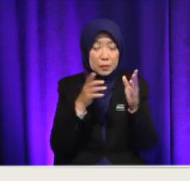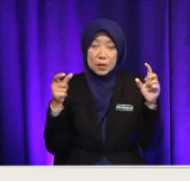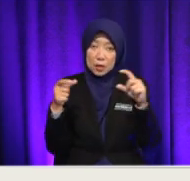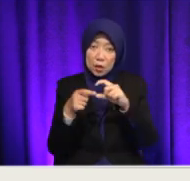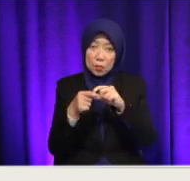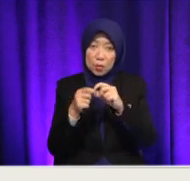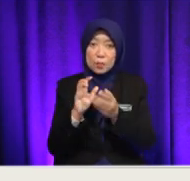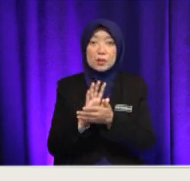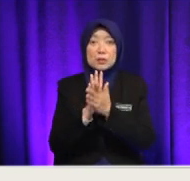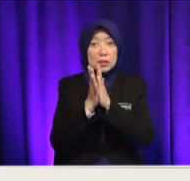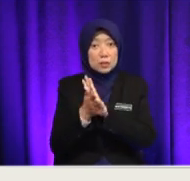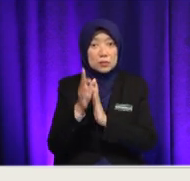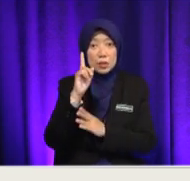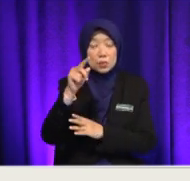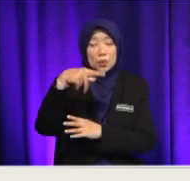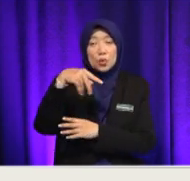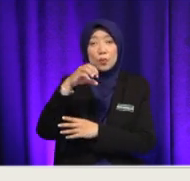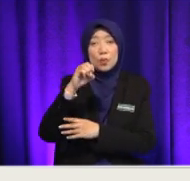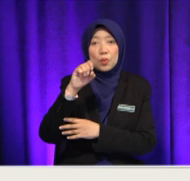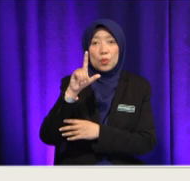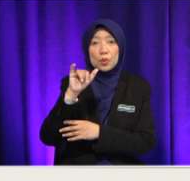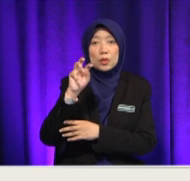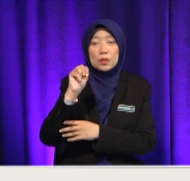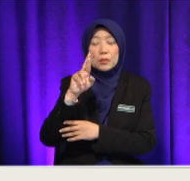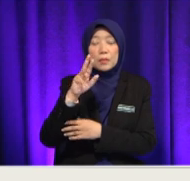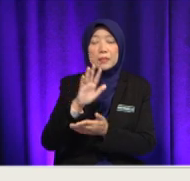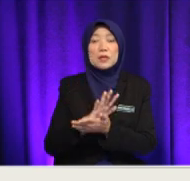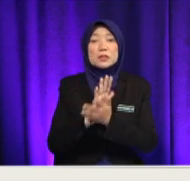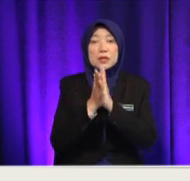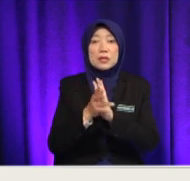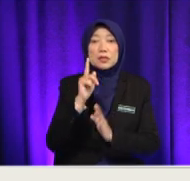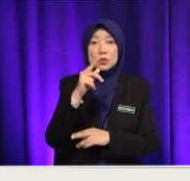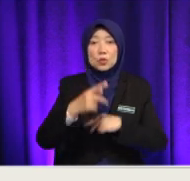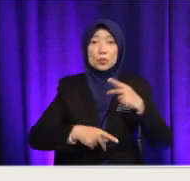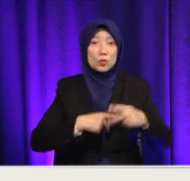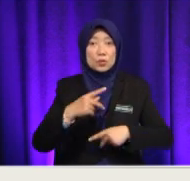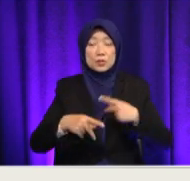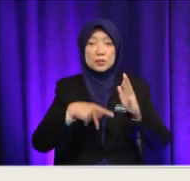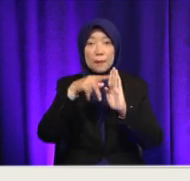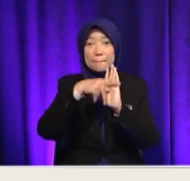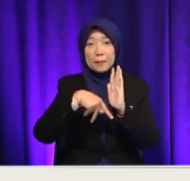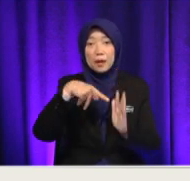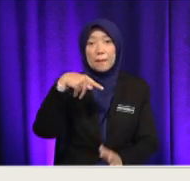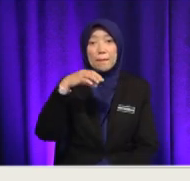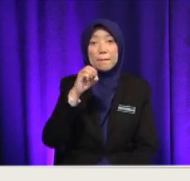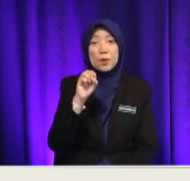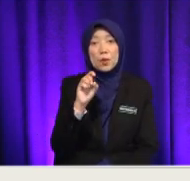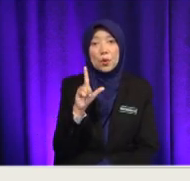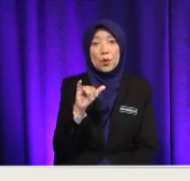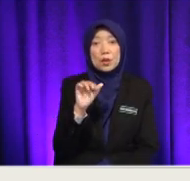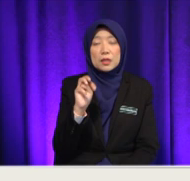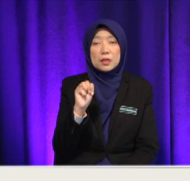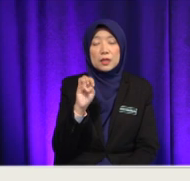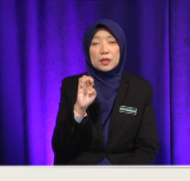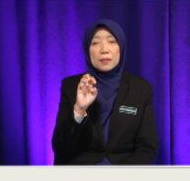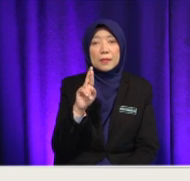menjadi satu polimer melalui proses pempolimeran. Jadi rantailah yang panjang. Okey, manakala